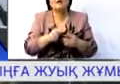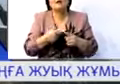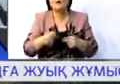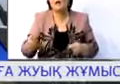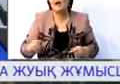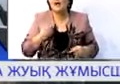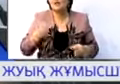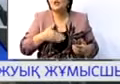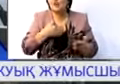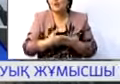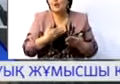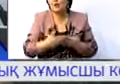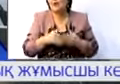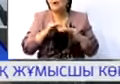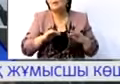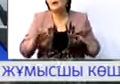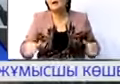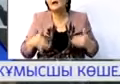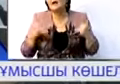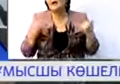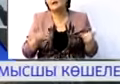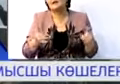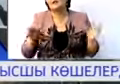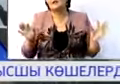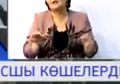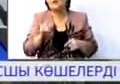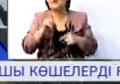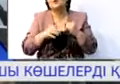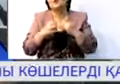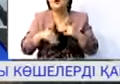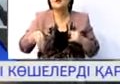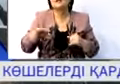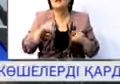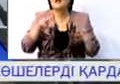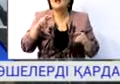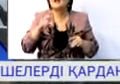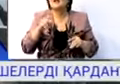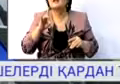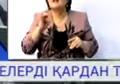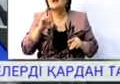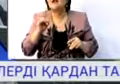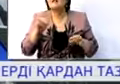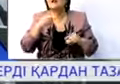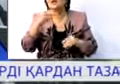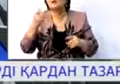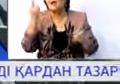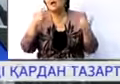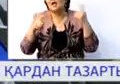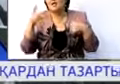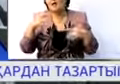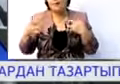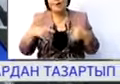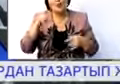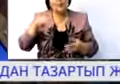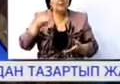әскери патриоттық әндер, балаларға арналған хорлар, туған жер және лирикалық тақырыптарға шығармаларын